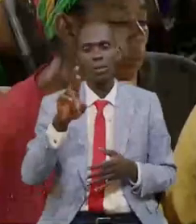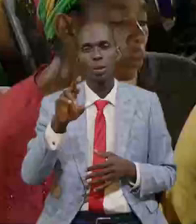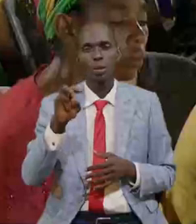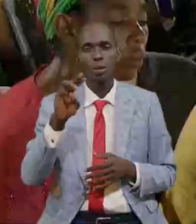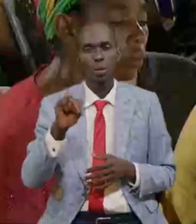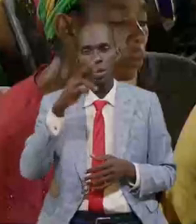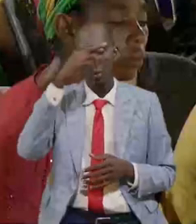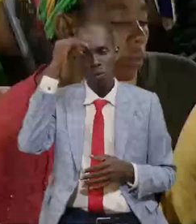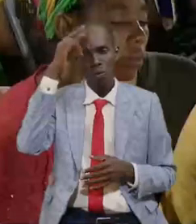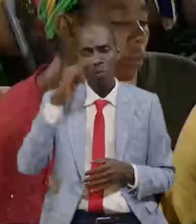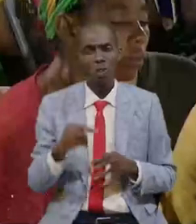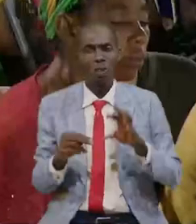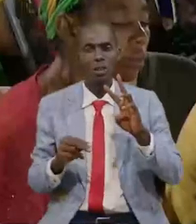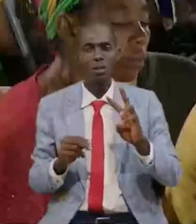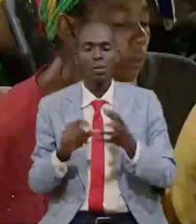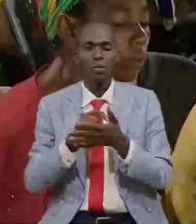Romains chapitre 6,